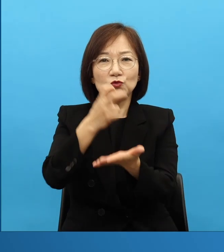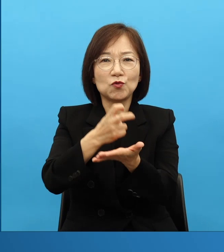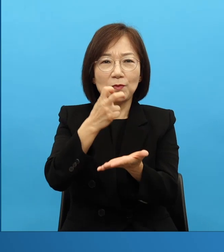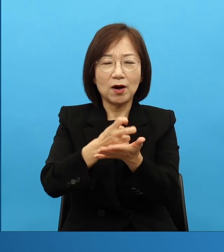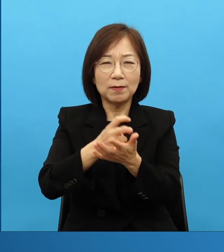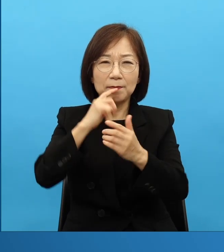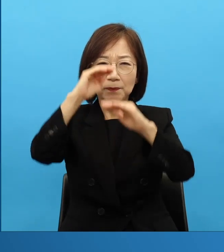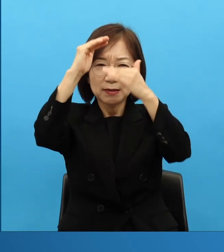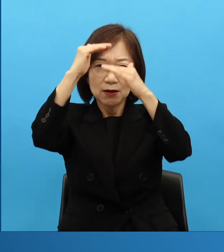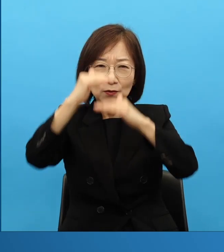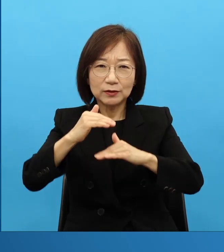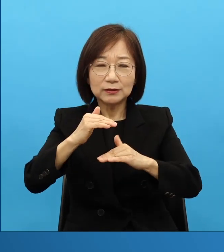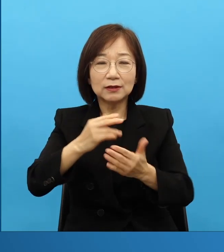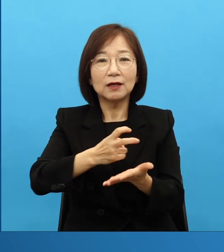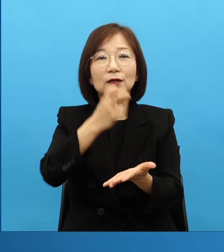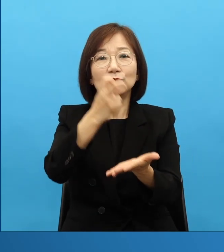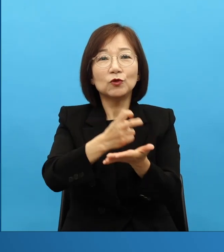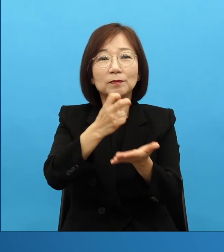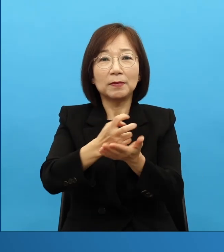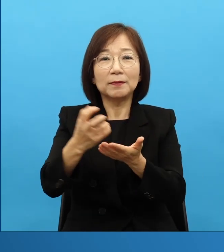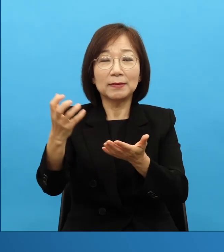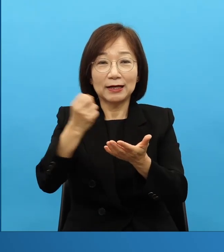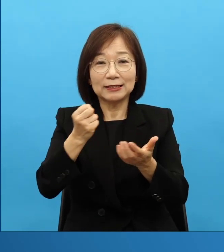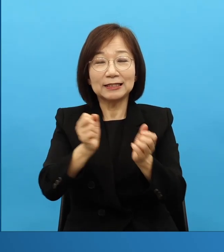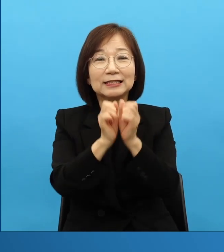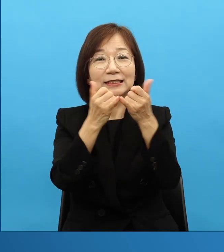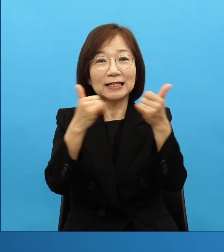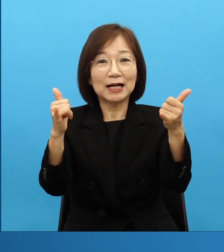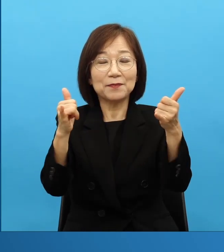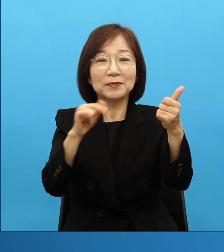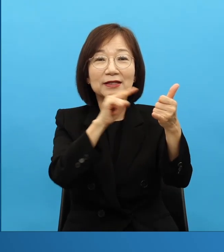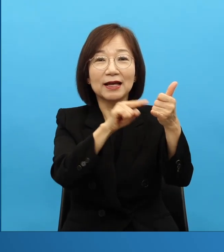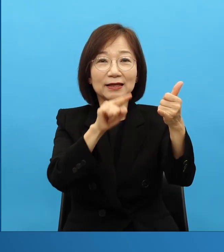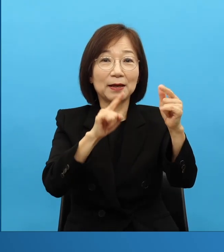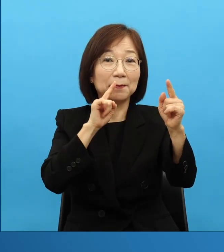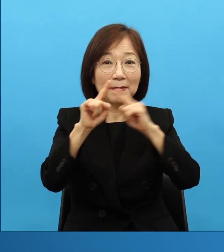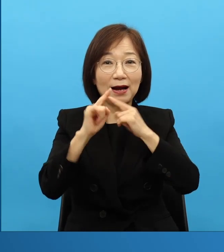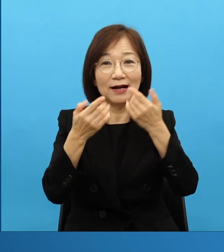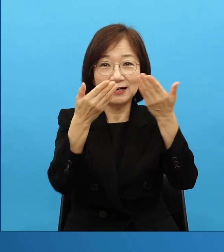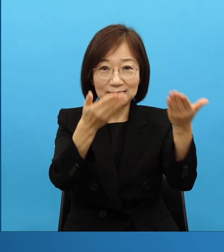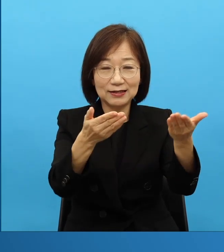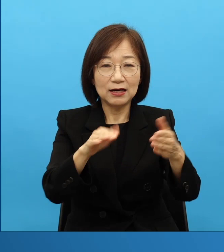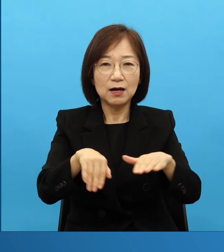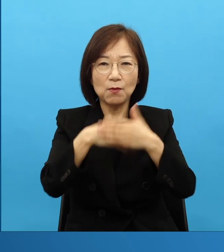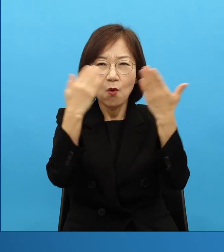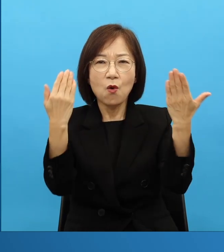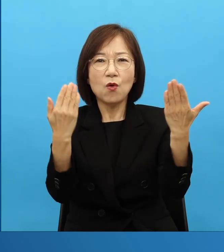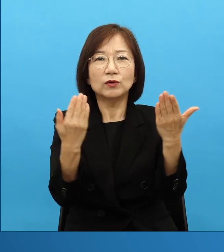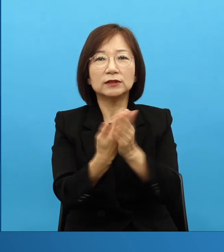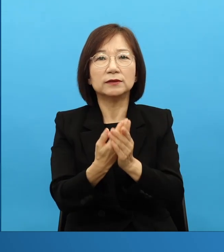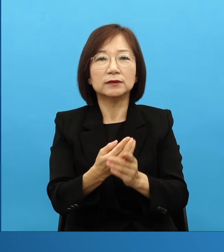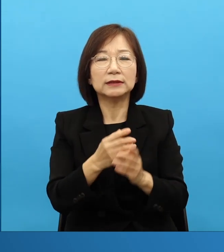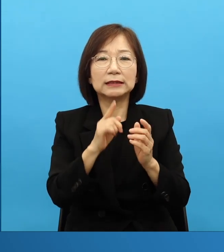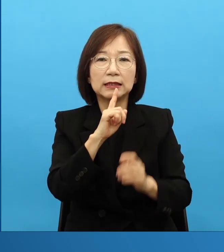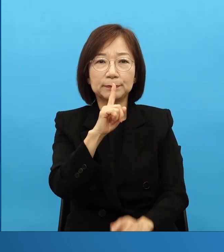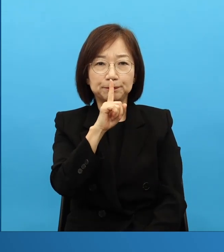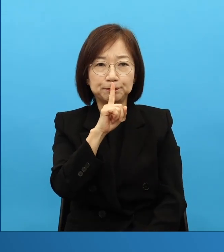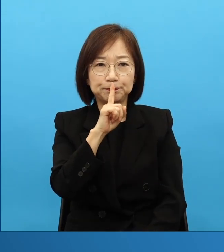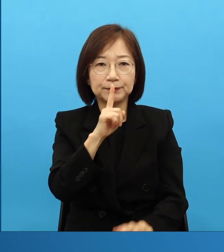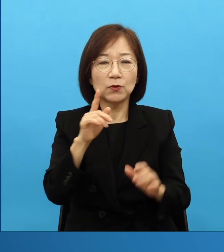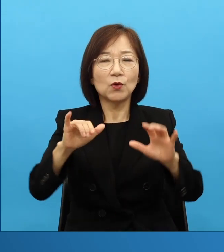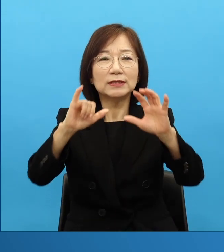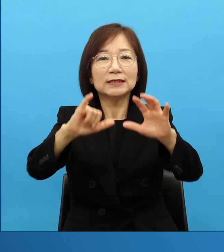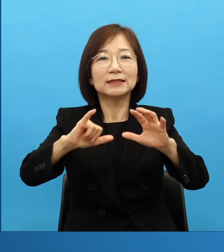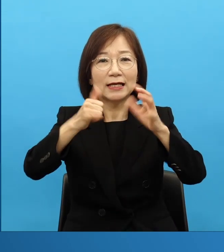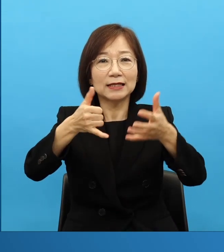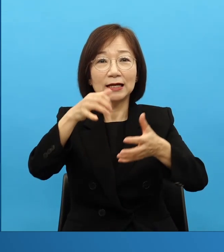알거니와 무릇 율법이 말하는 말은 율법 아래 있는 자들에게 말하는 것이니 이는 모든 입을 막고